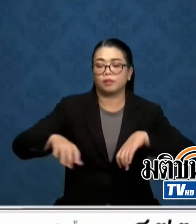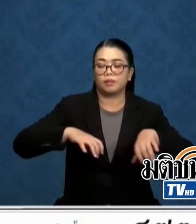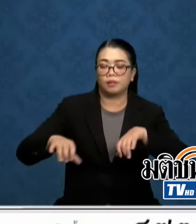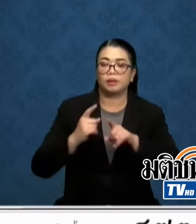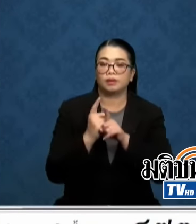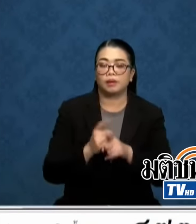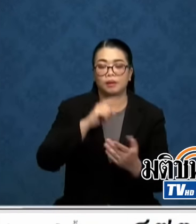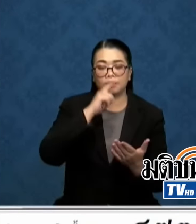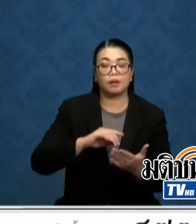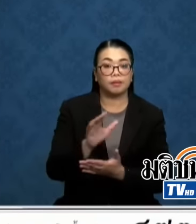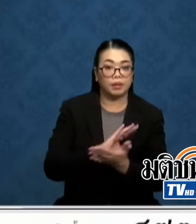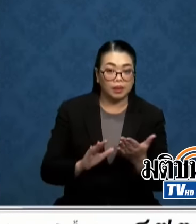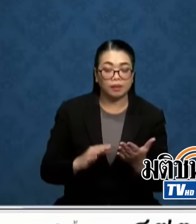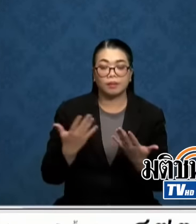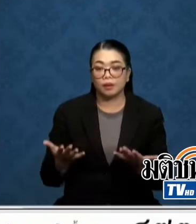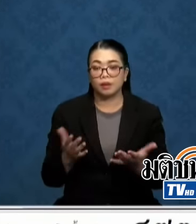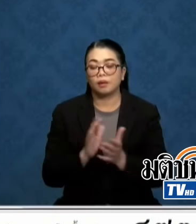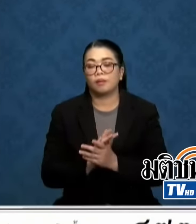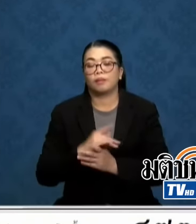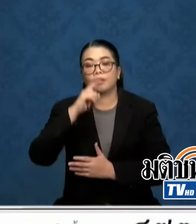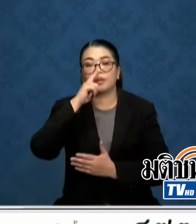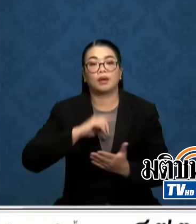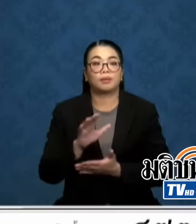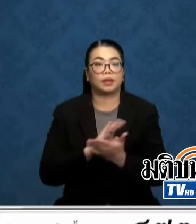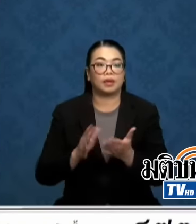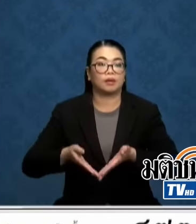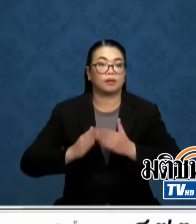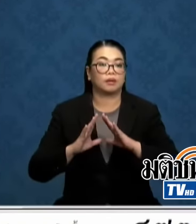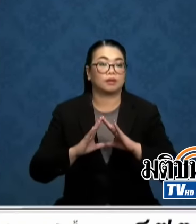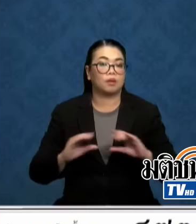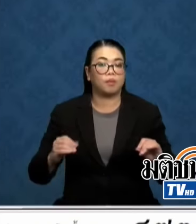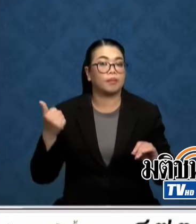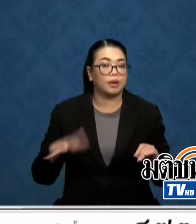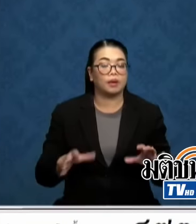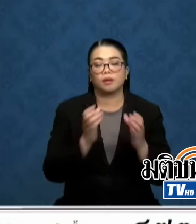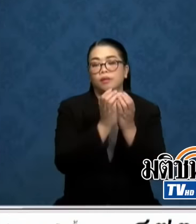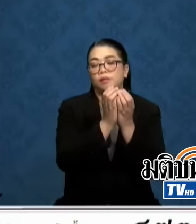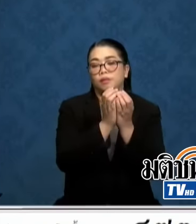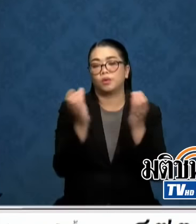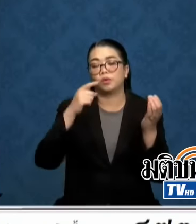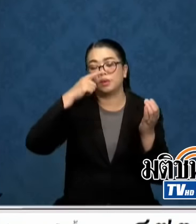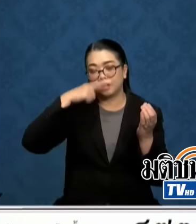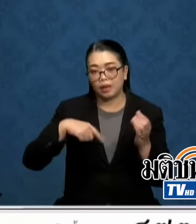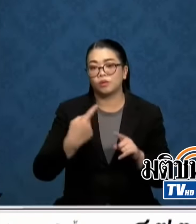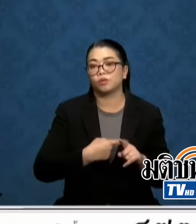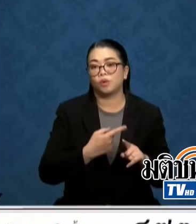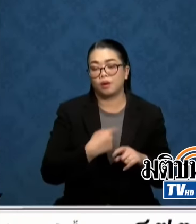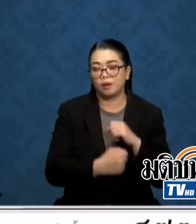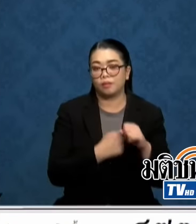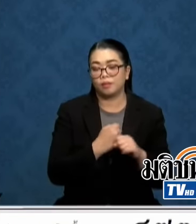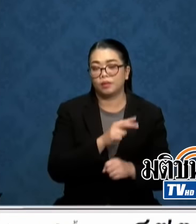ไปมิฉะนั้นประเทศชาติจะตั้งด้วยความสงบไม่ได้ดังนั้นรัฐธรรมนูญแห่งราชอาณาจักรไทยฉบับชั่วคราว